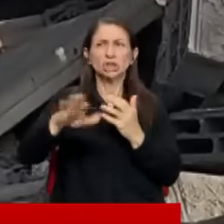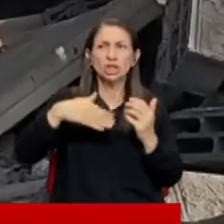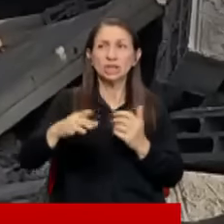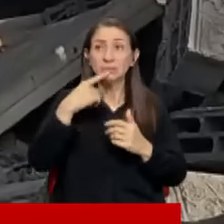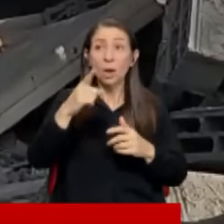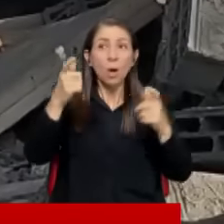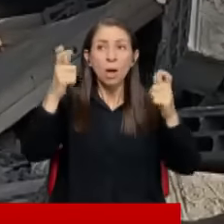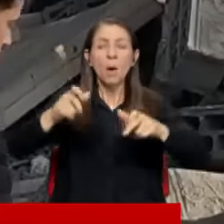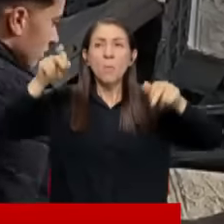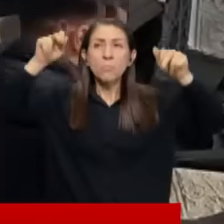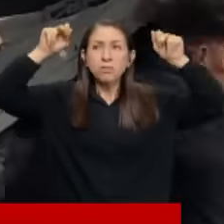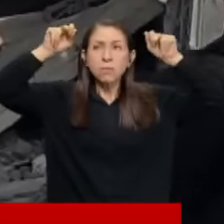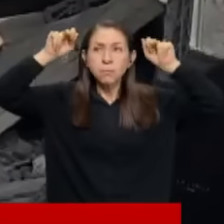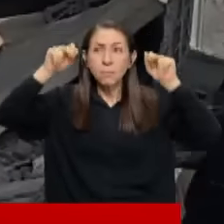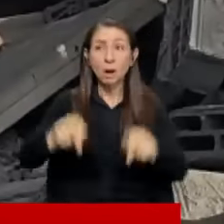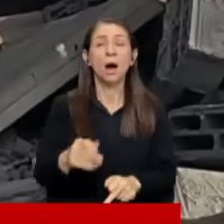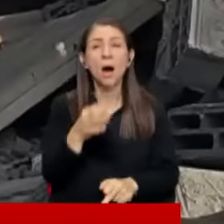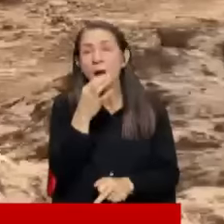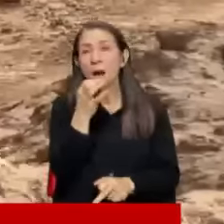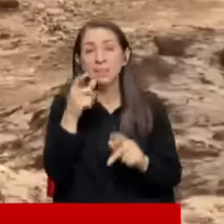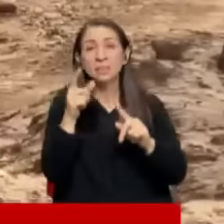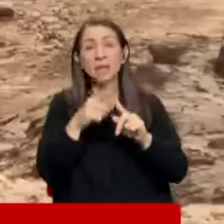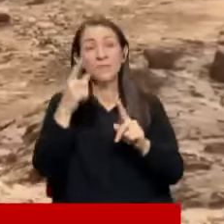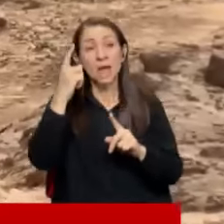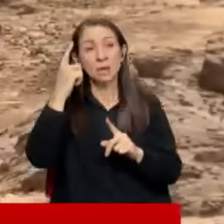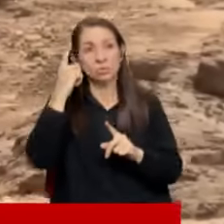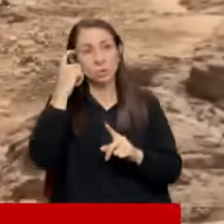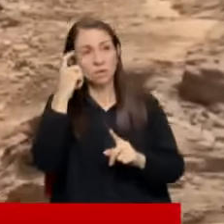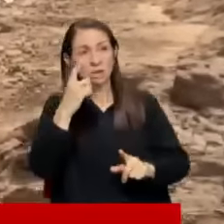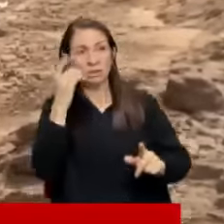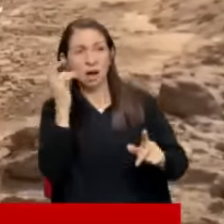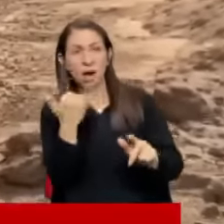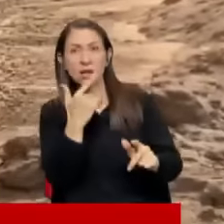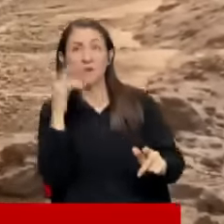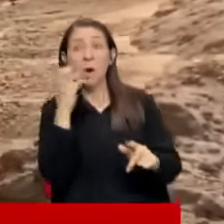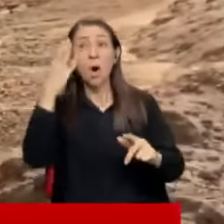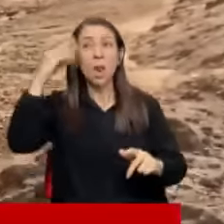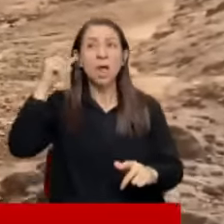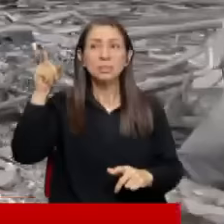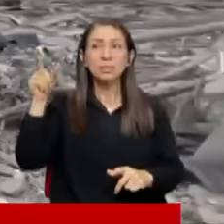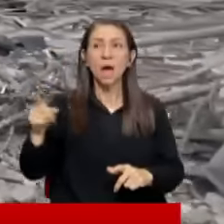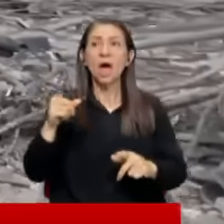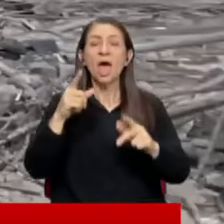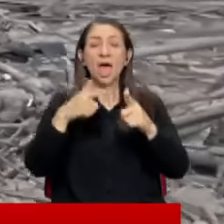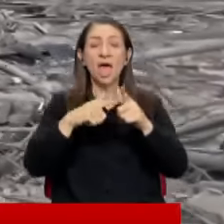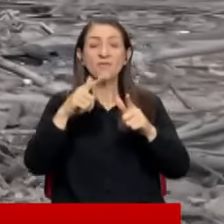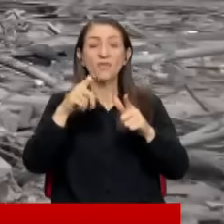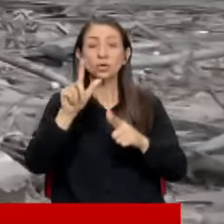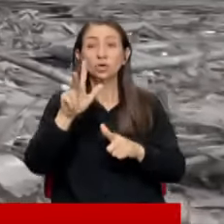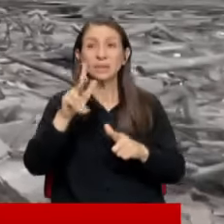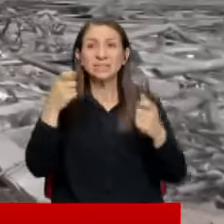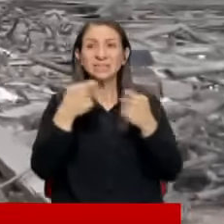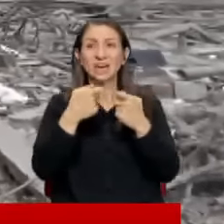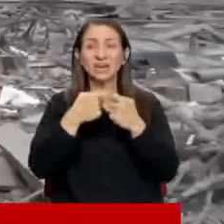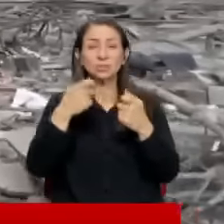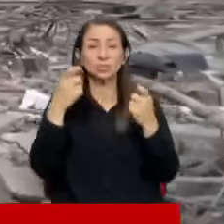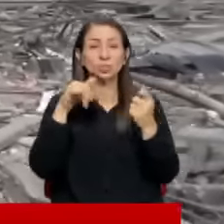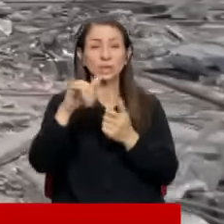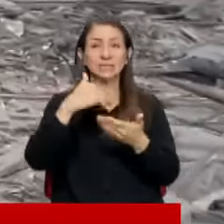Refah kentine saldırı başlattı. Ankara, Tel Aviv'e sert tepki gösterdi. Hollanda yargısı ise İsrail'e F-35 savaş uçağının